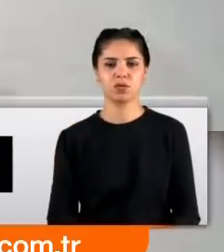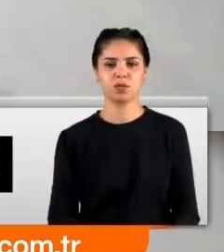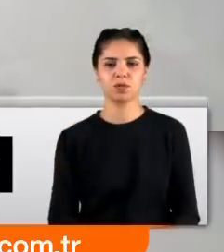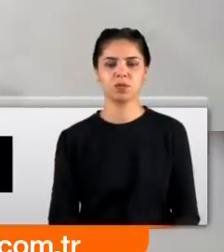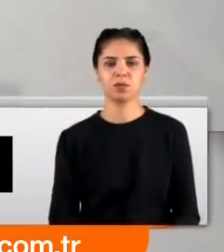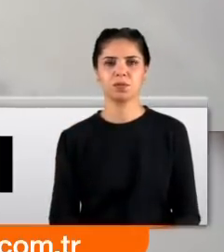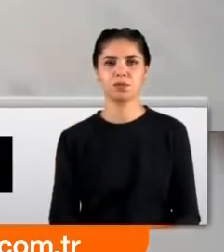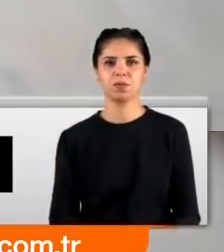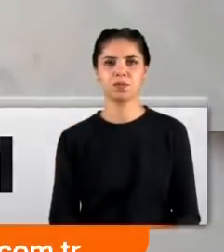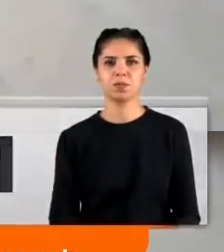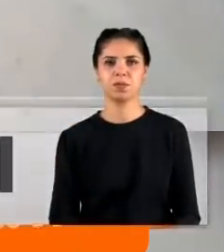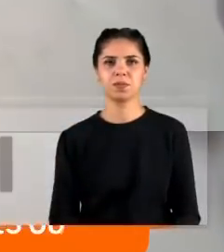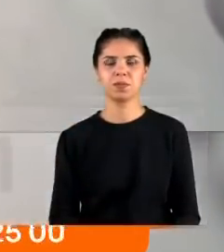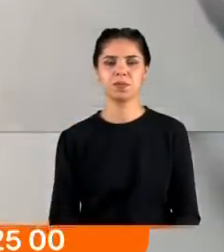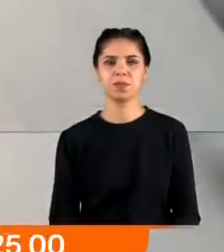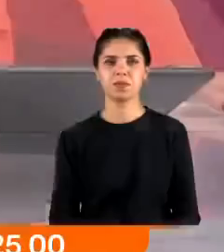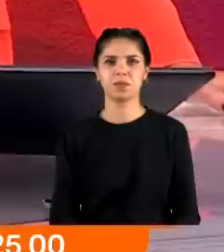abla.